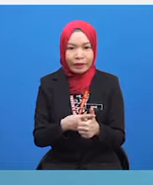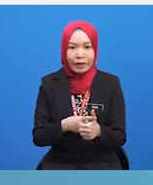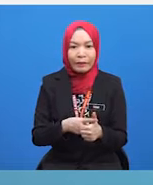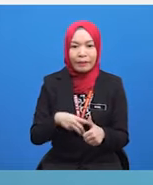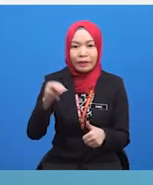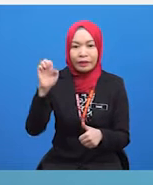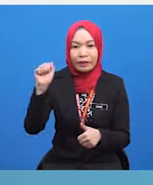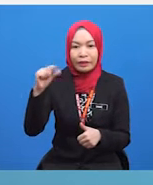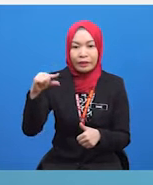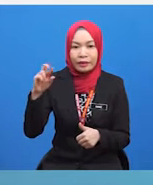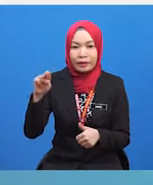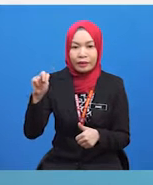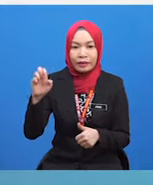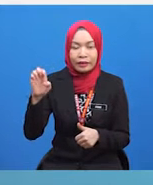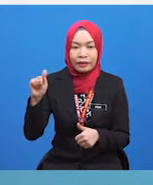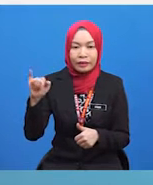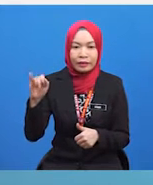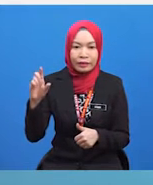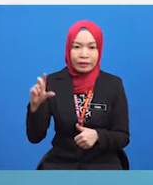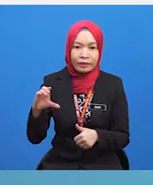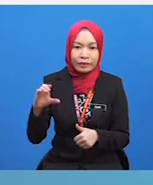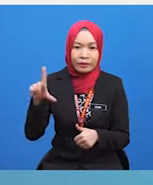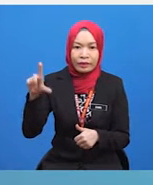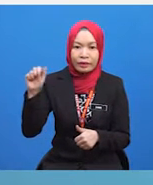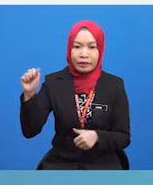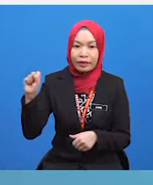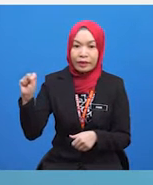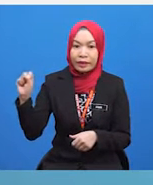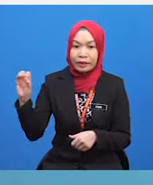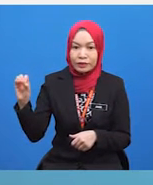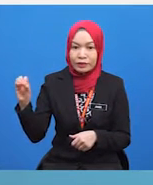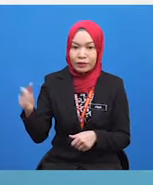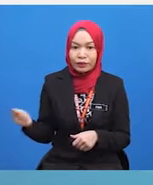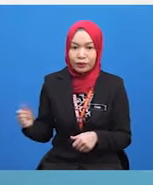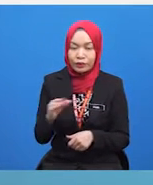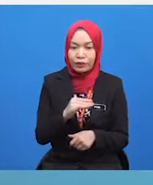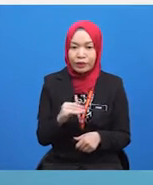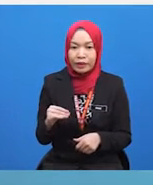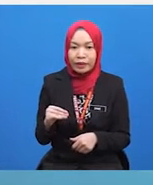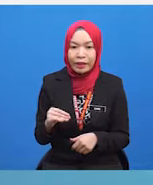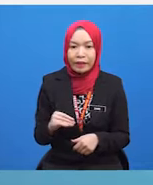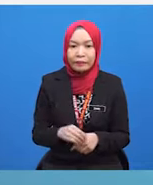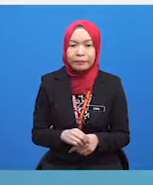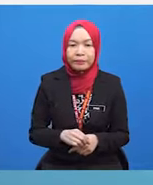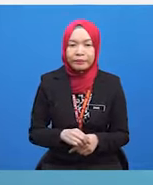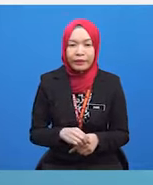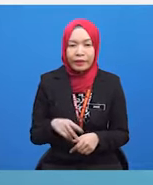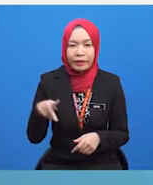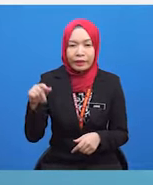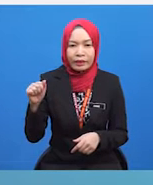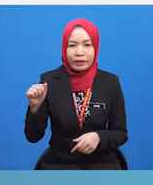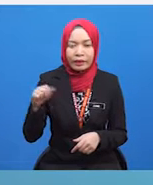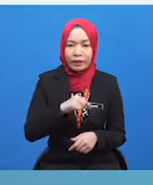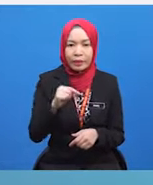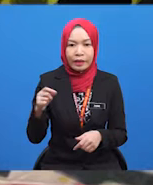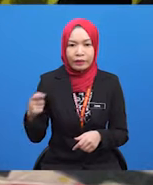Tool, kedua, Pen Tool, dan yang terakhir, Quick Selection Tool dengan langkah yang